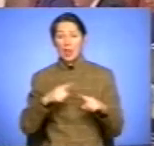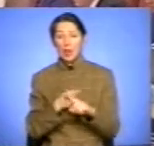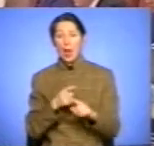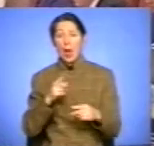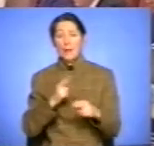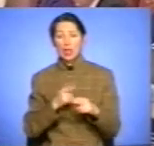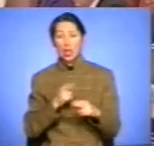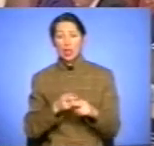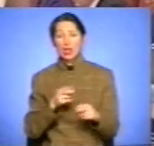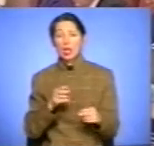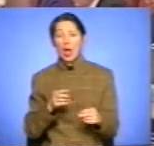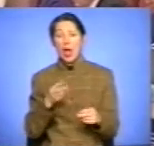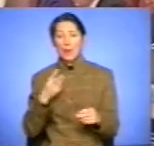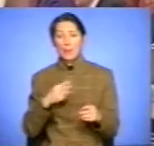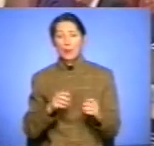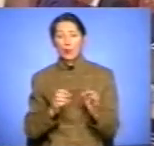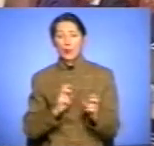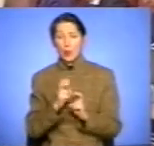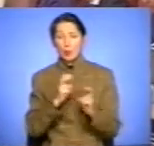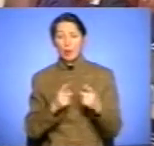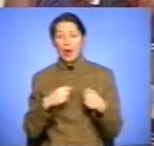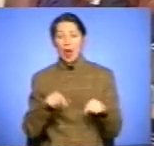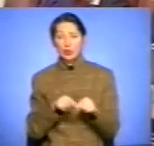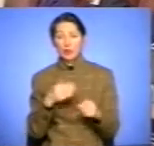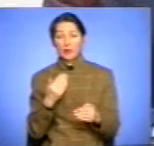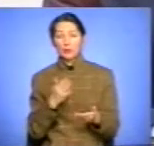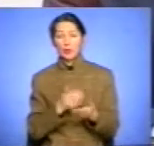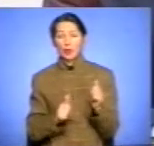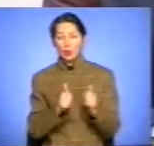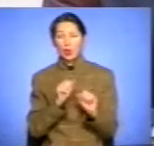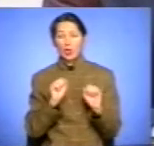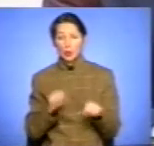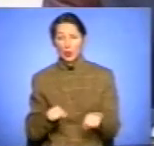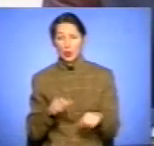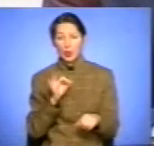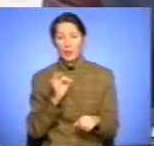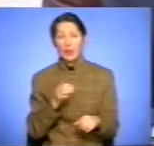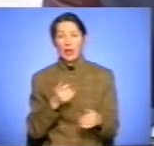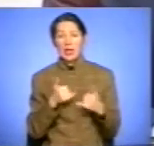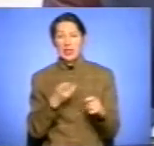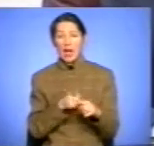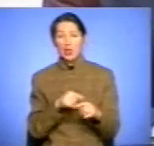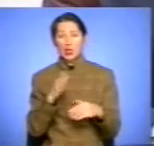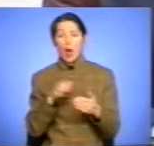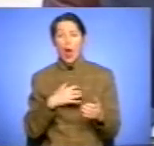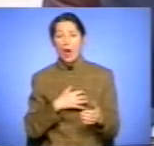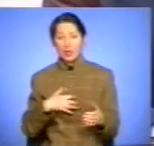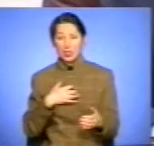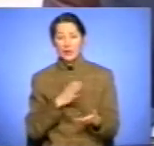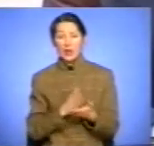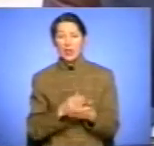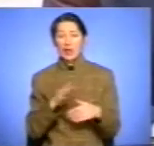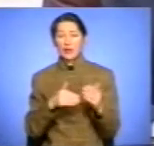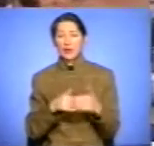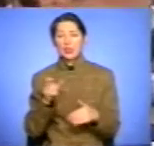агропромисловій галузі вони є основними для національної конкурентоспроможності каже Микола Азаров для цього важливою є і кваліфікації робітників саме